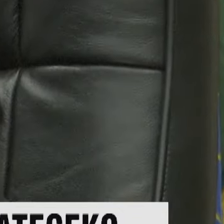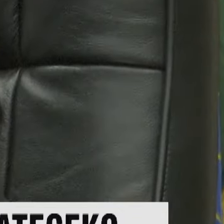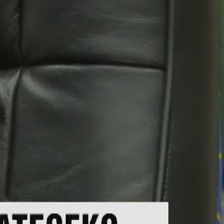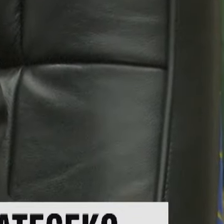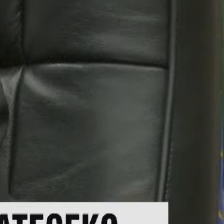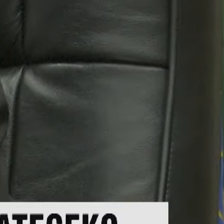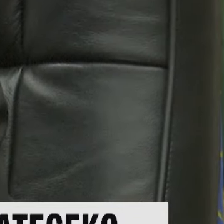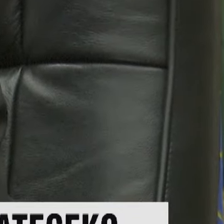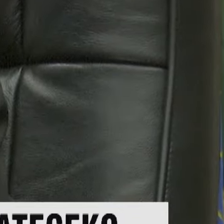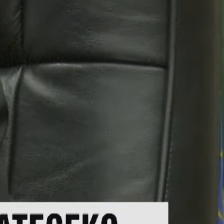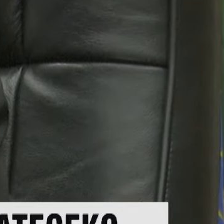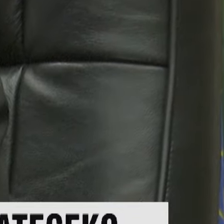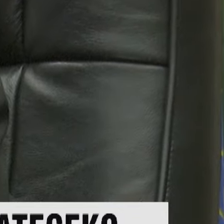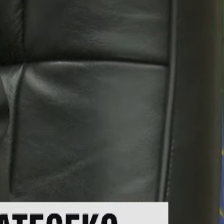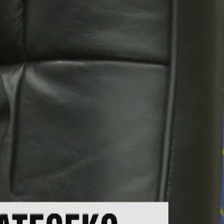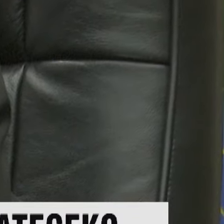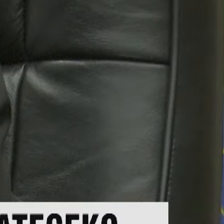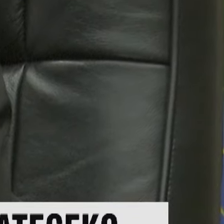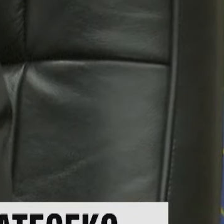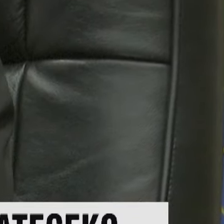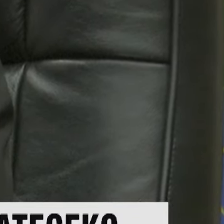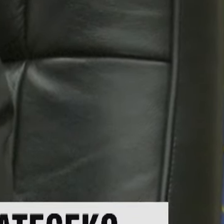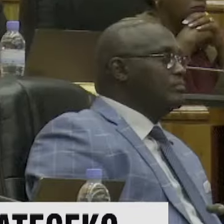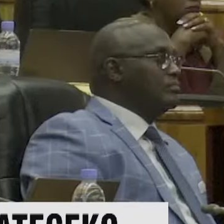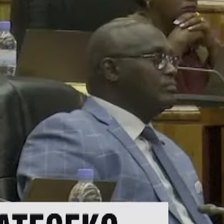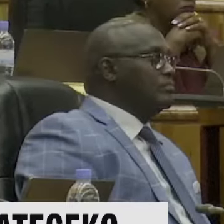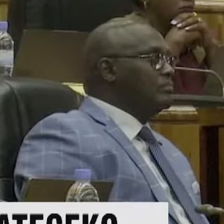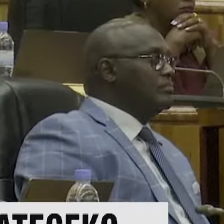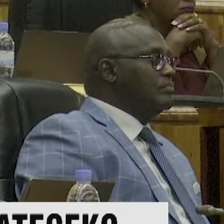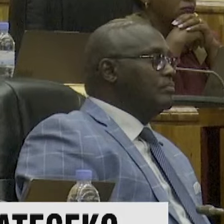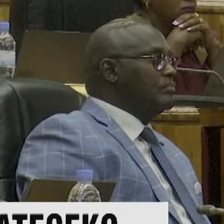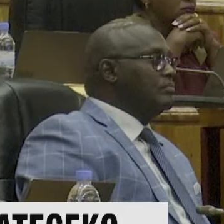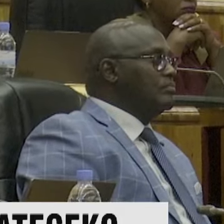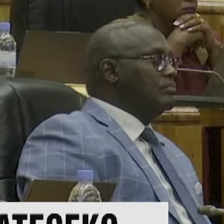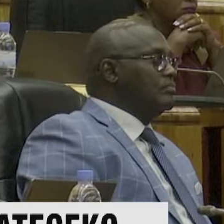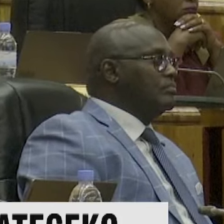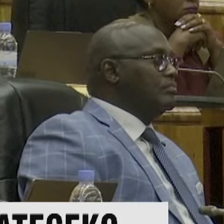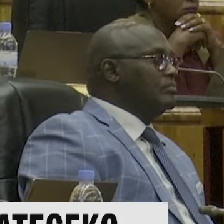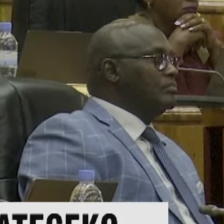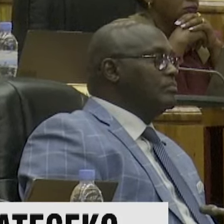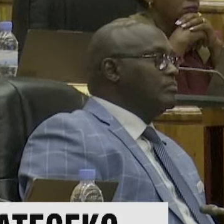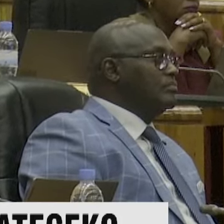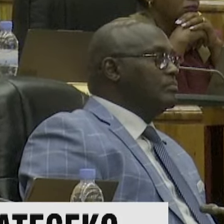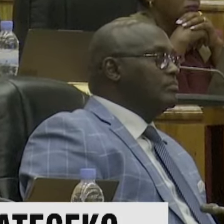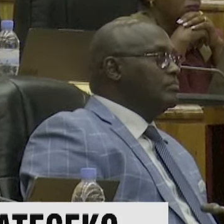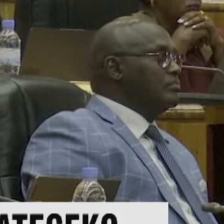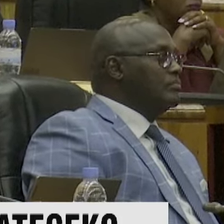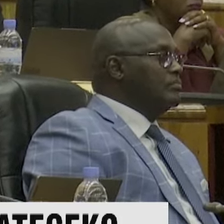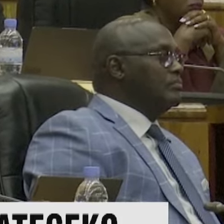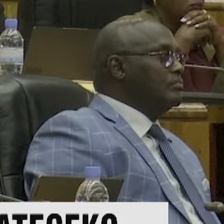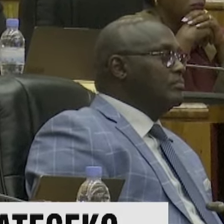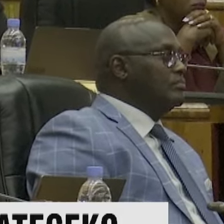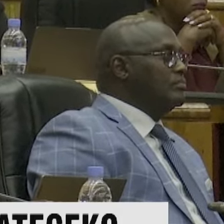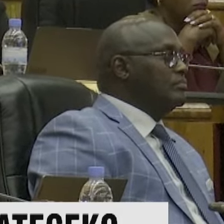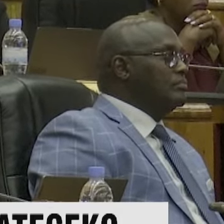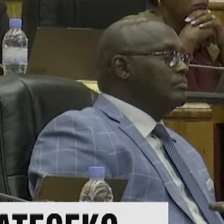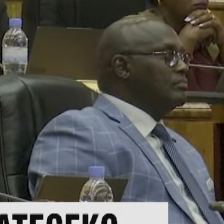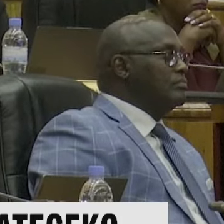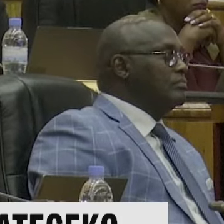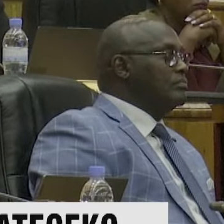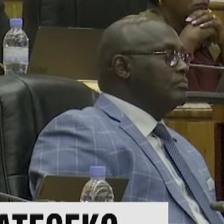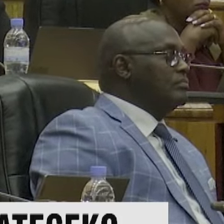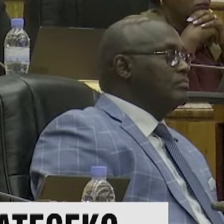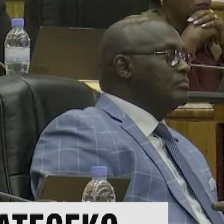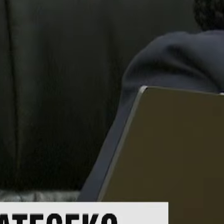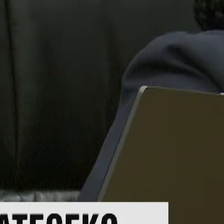n'igihombo bahura nabyo. Iki kibazo rero ndetse n'ingingo by'umwariko akaba ari byo byagarutsweho cyane kuri uyu wa